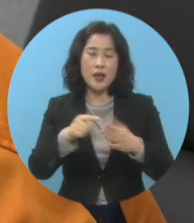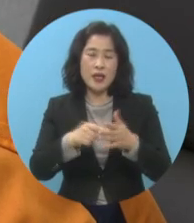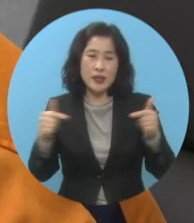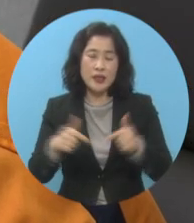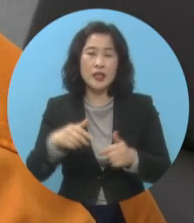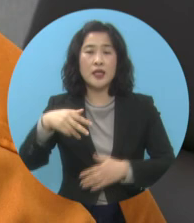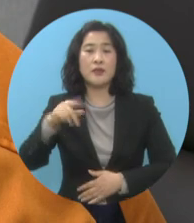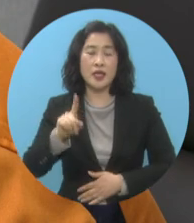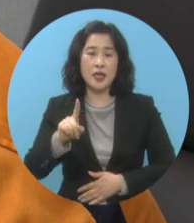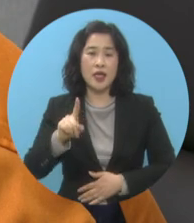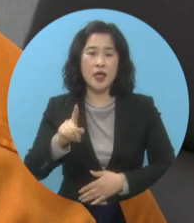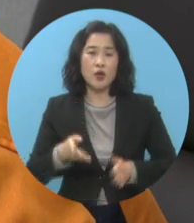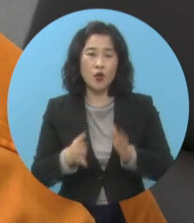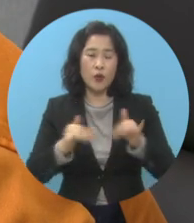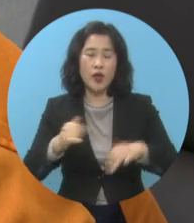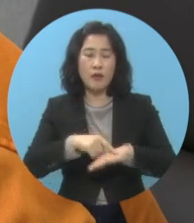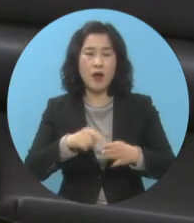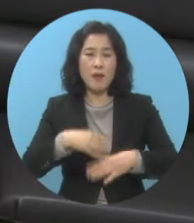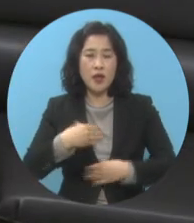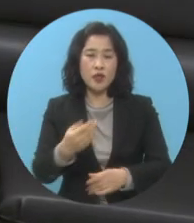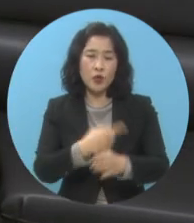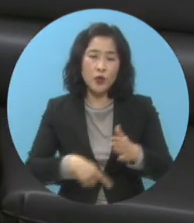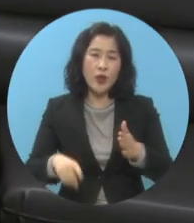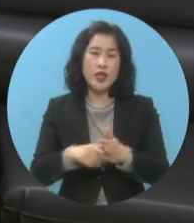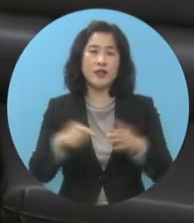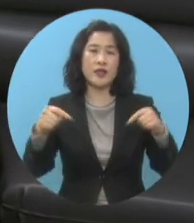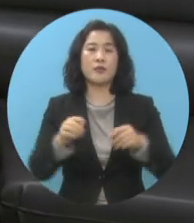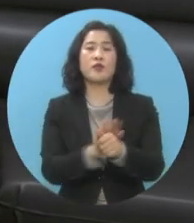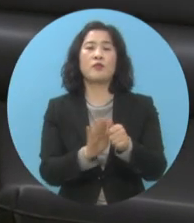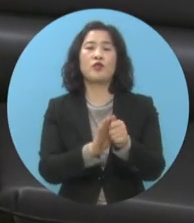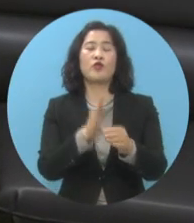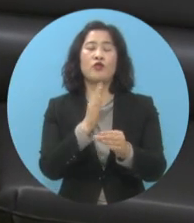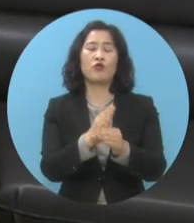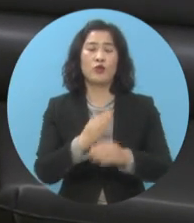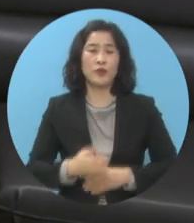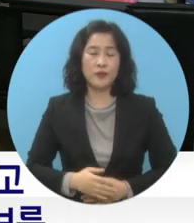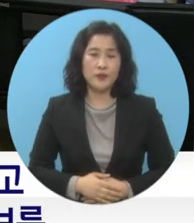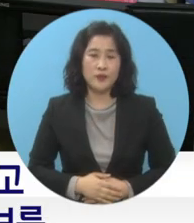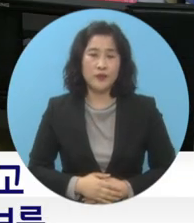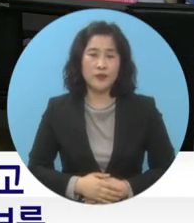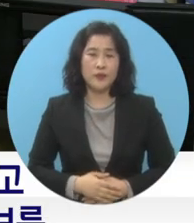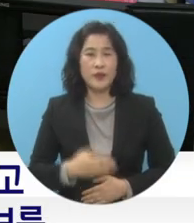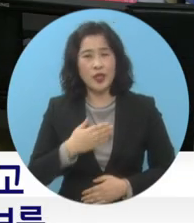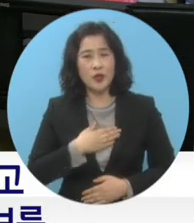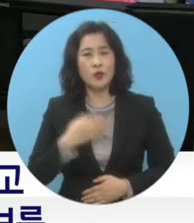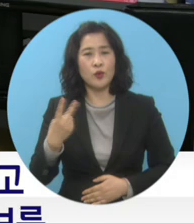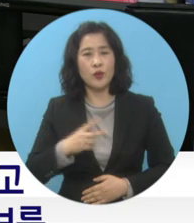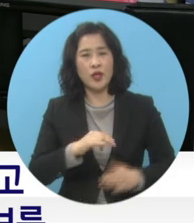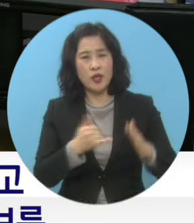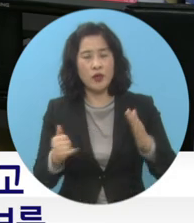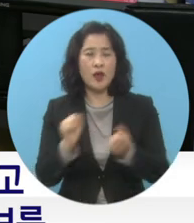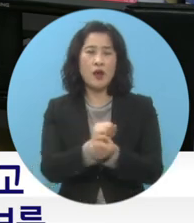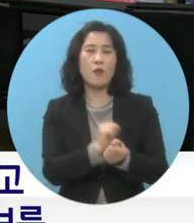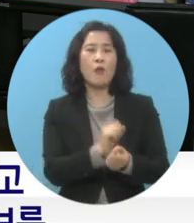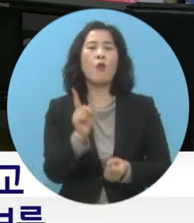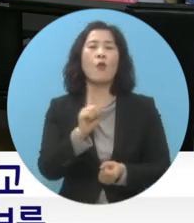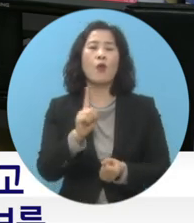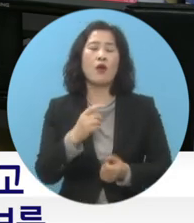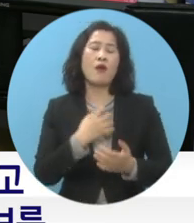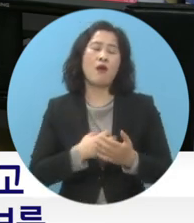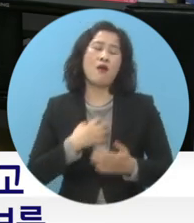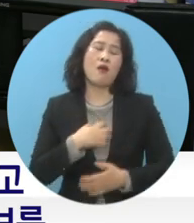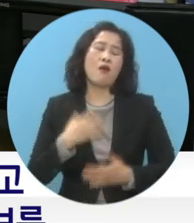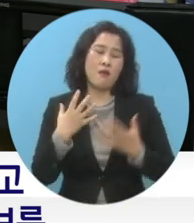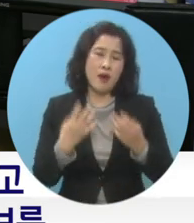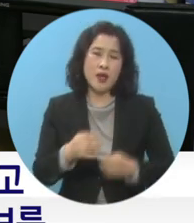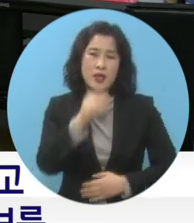코로나19로 지친 도민의 심신 안정을 위해 상담 서비스를 펼치고 있습니다. 나도 혹은 내 가족도 감염되지 않을까 하는